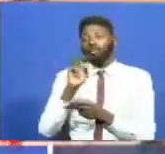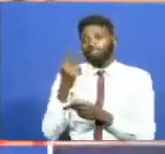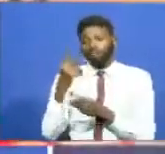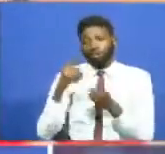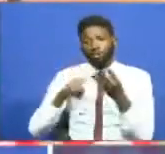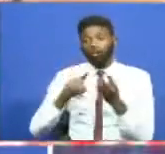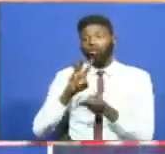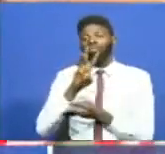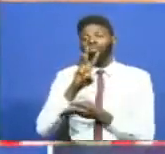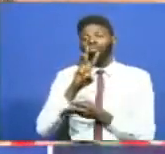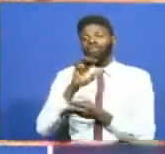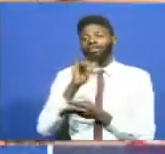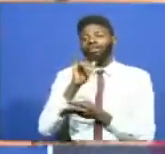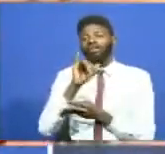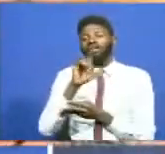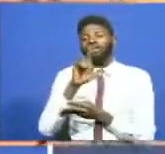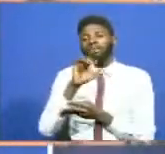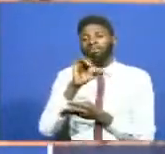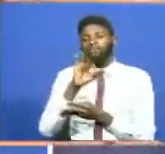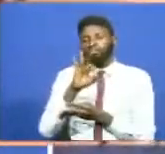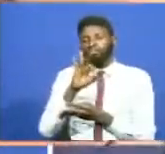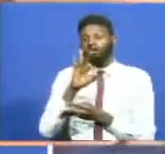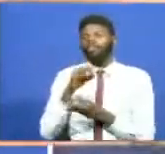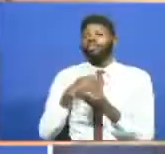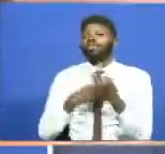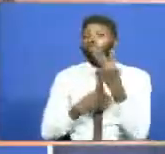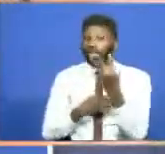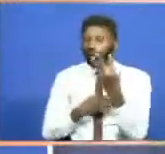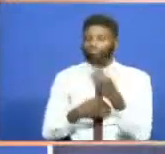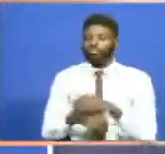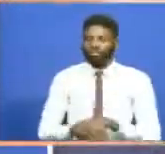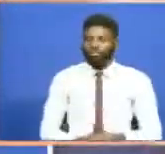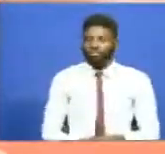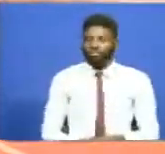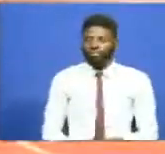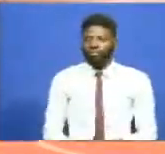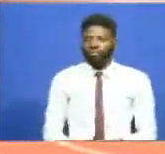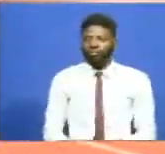walioridhika nafasi za pili na tatu mtawalia. Karanja David, Darubini Michezo.